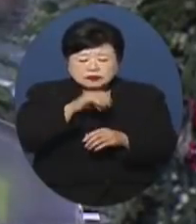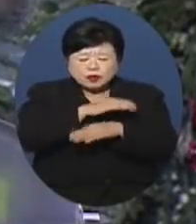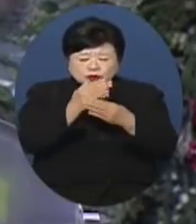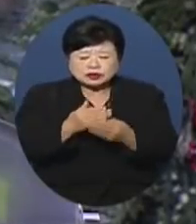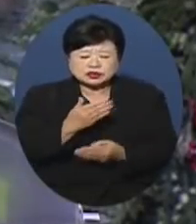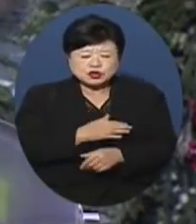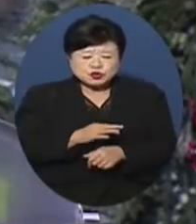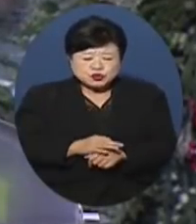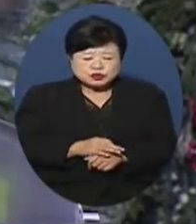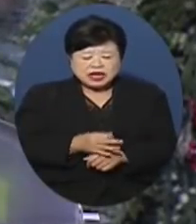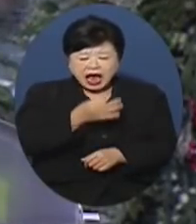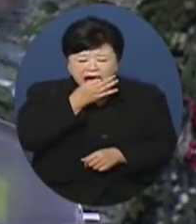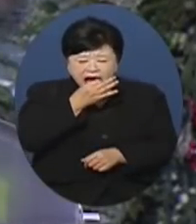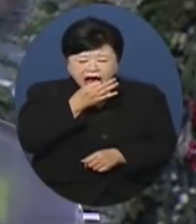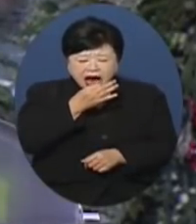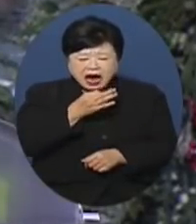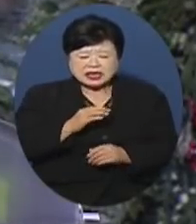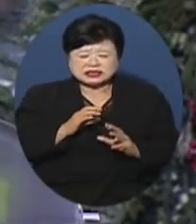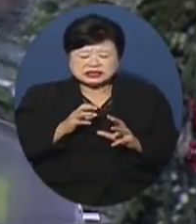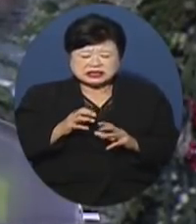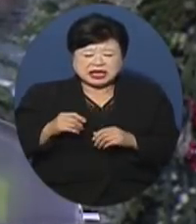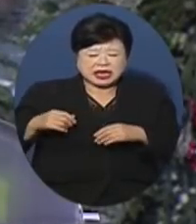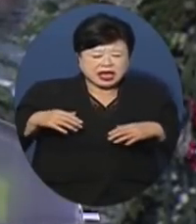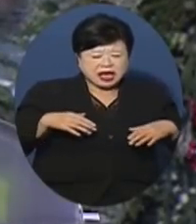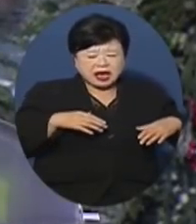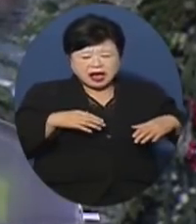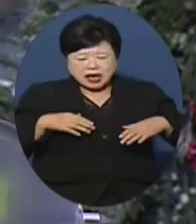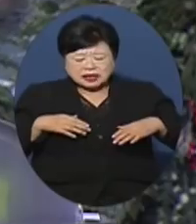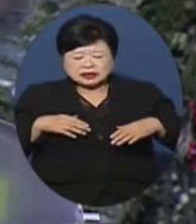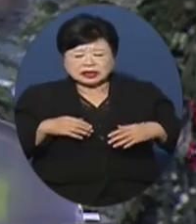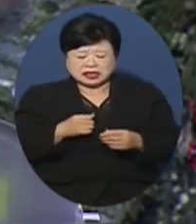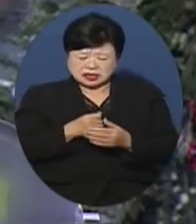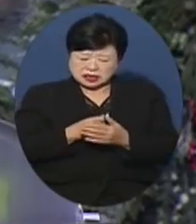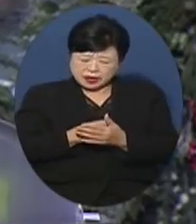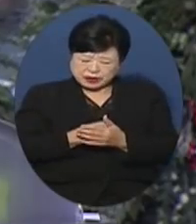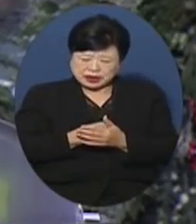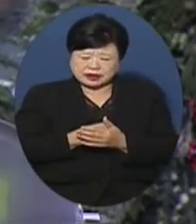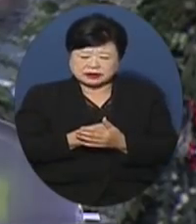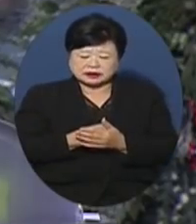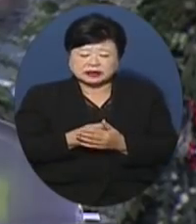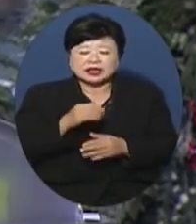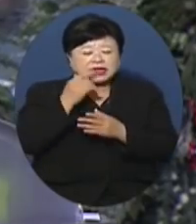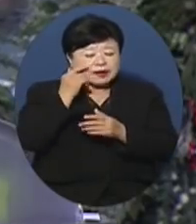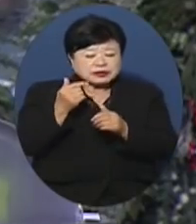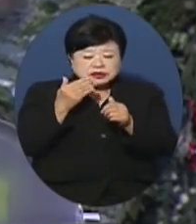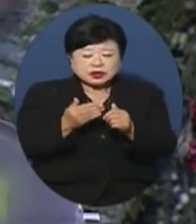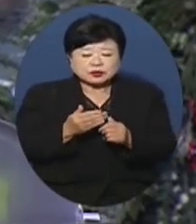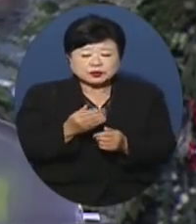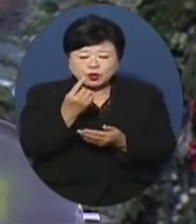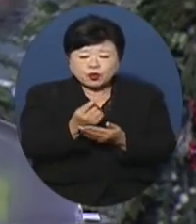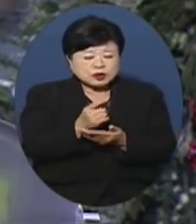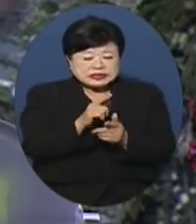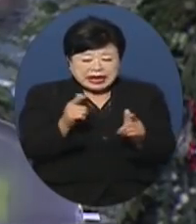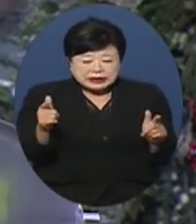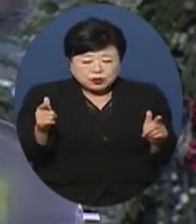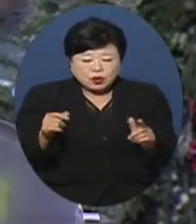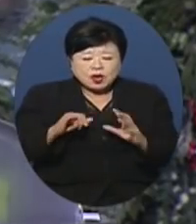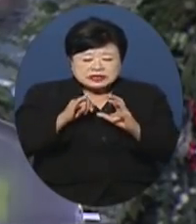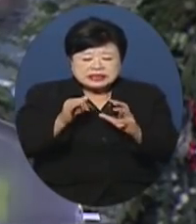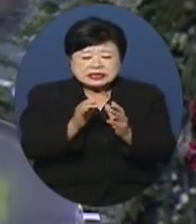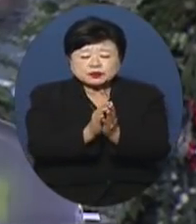것이 육신의 정욕과 안목의 정욕과 이생의 자랑이니 다 아버지께로부터 온 것이